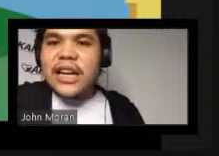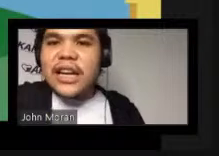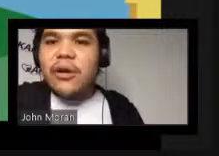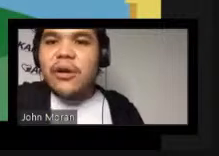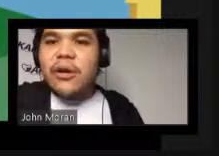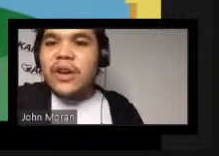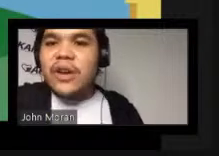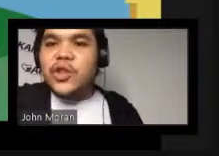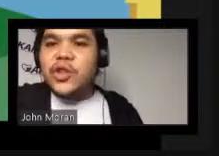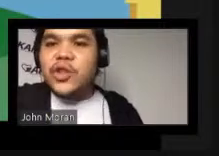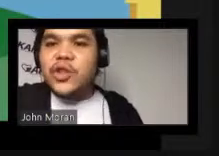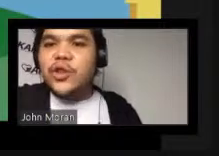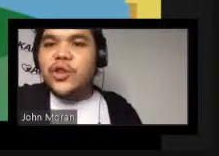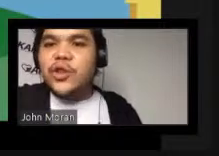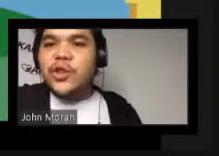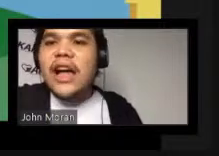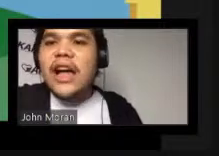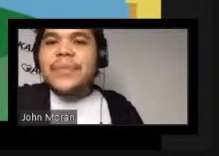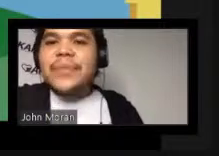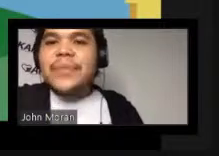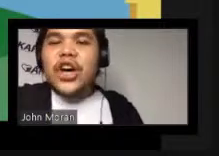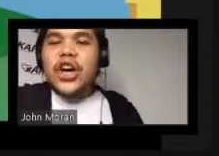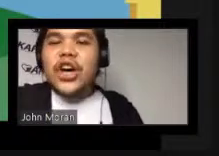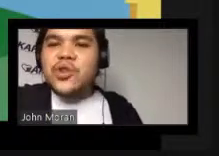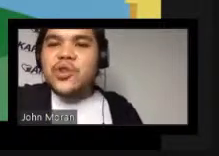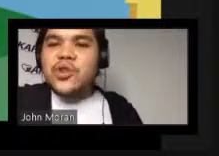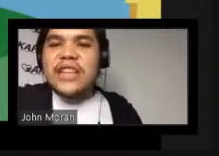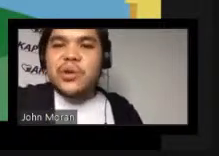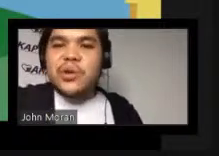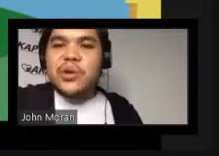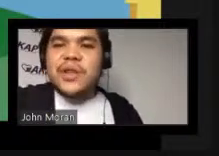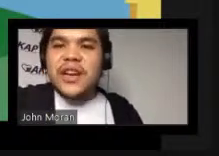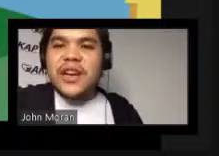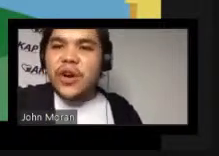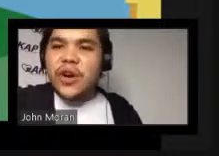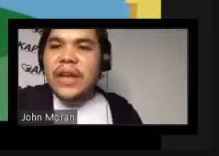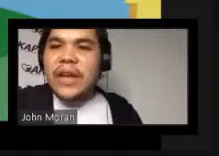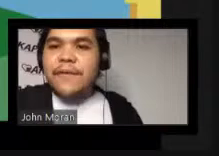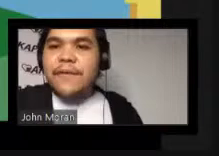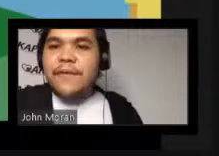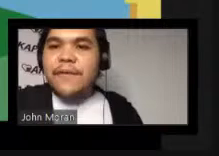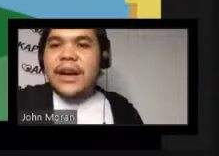Paula Katungas. Dora Alonso High School.